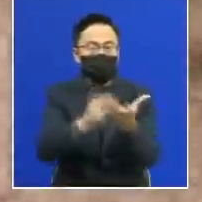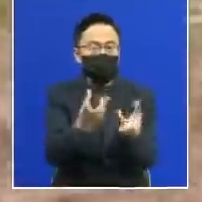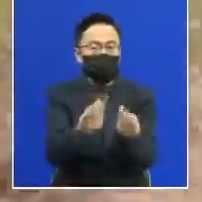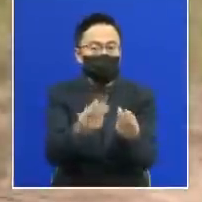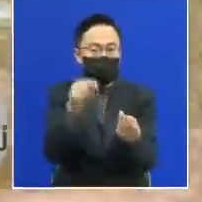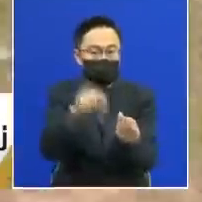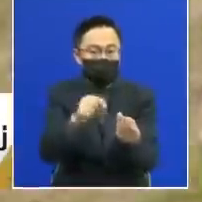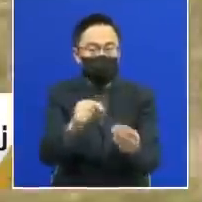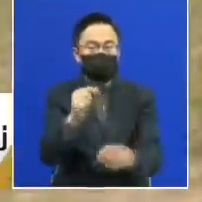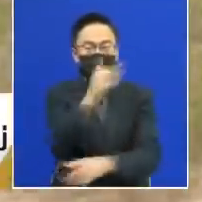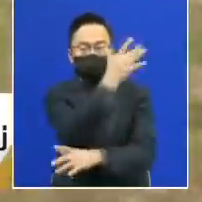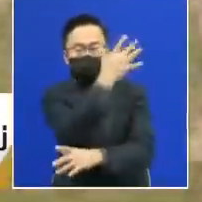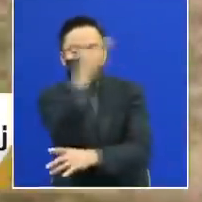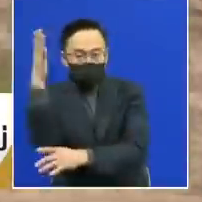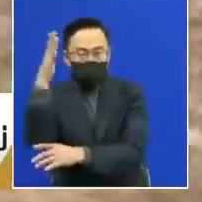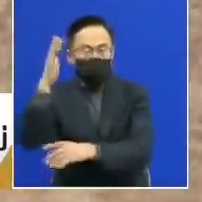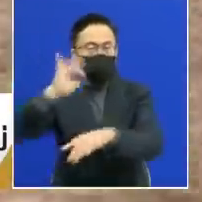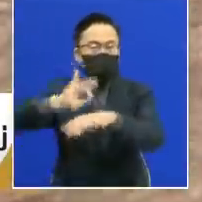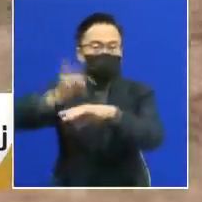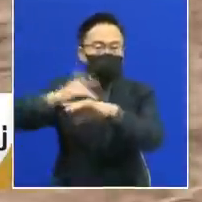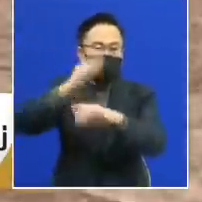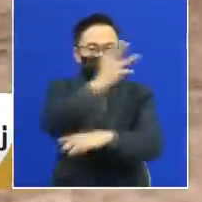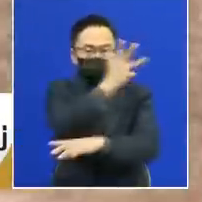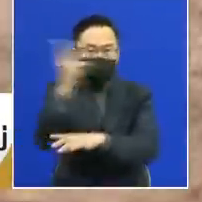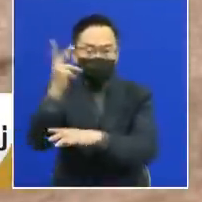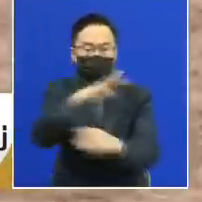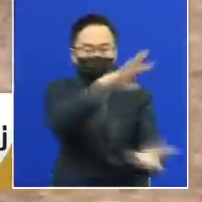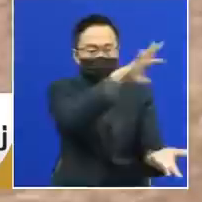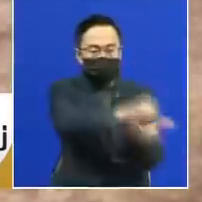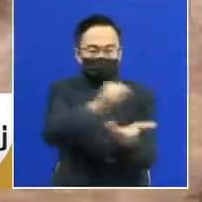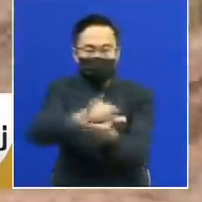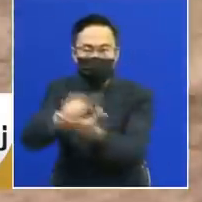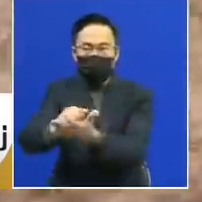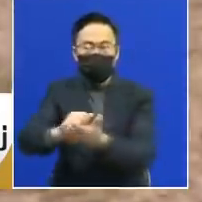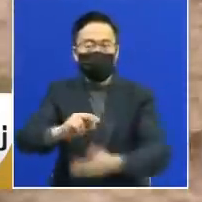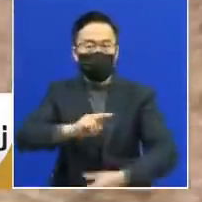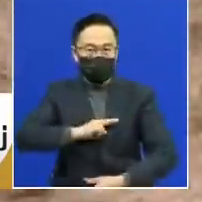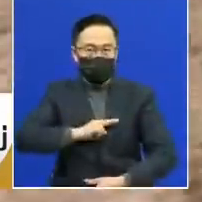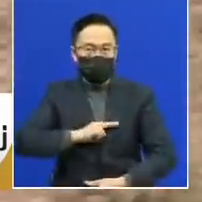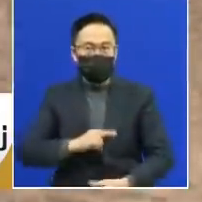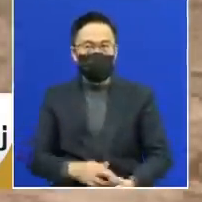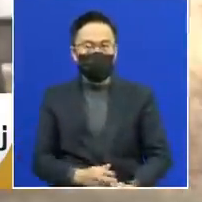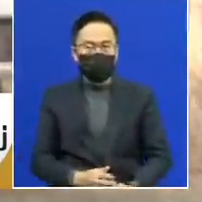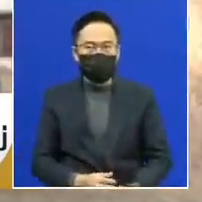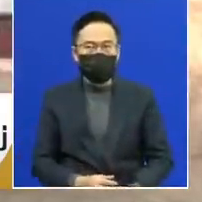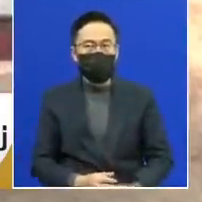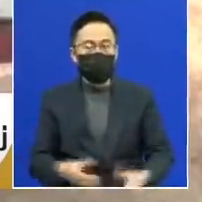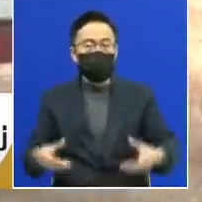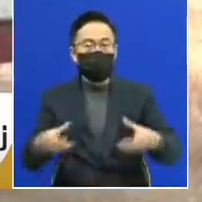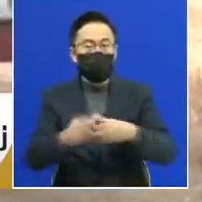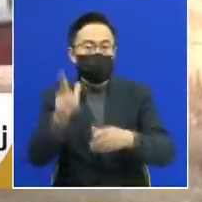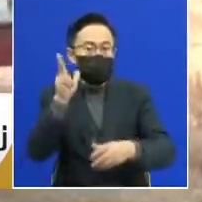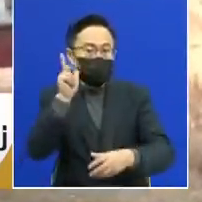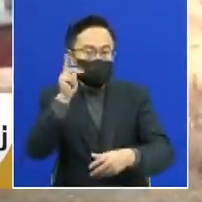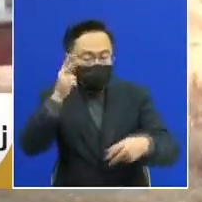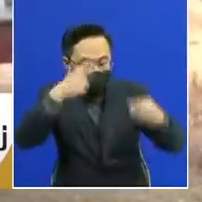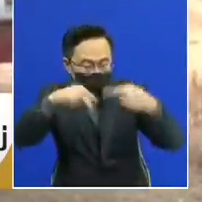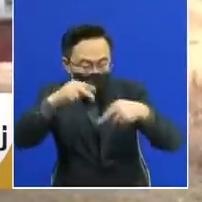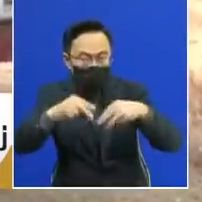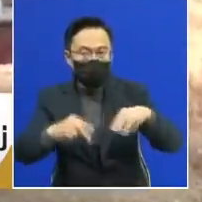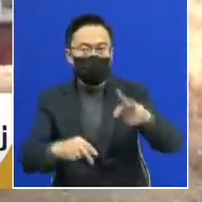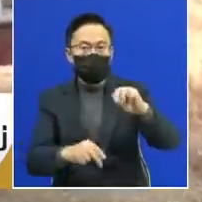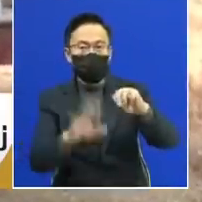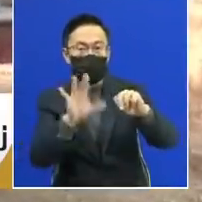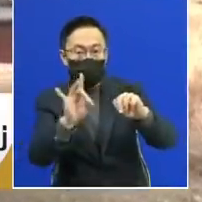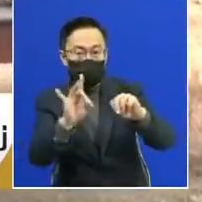หรือไม่ทีมข่าวลงไปในพื้นที่ครับพื้นที่อยู่ที่หมู่8บ้านน้ำพุหินลา